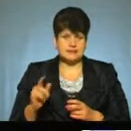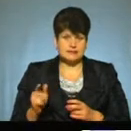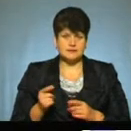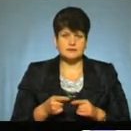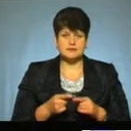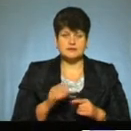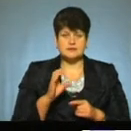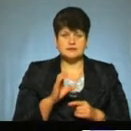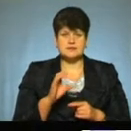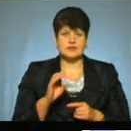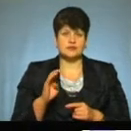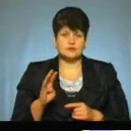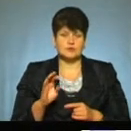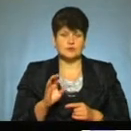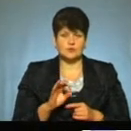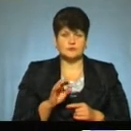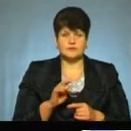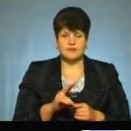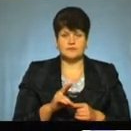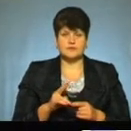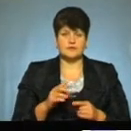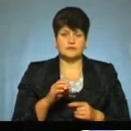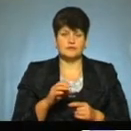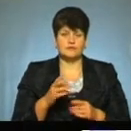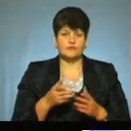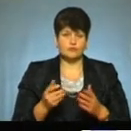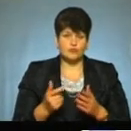хімічна С4 плюс О2, утворюється продукти згоріння, тобто вуглекислий газ і